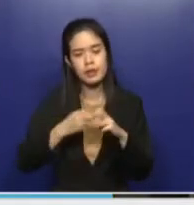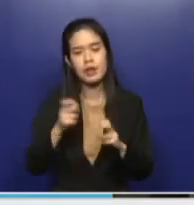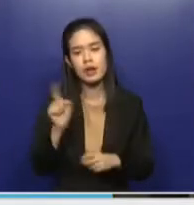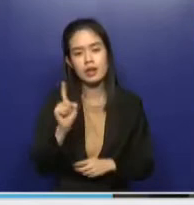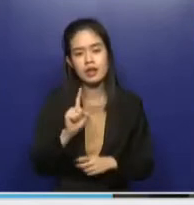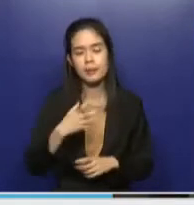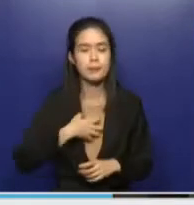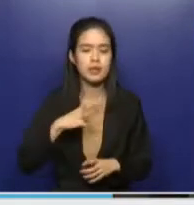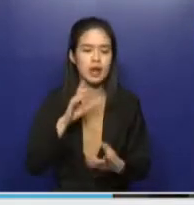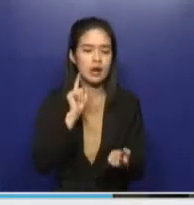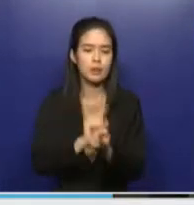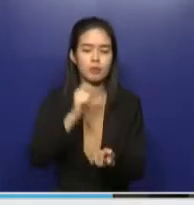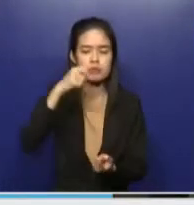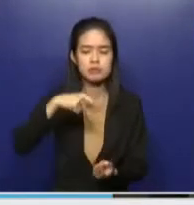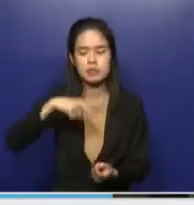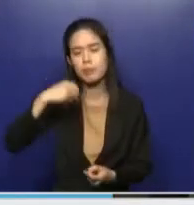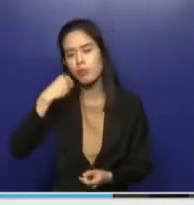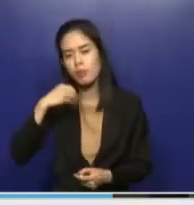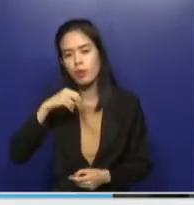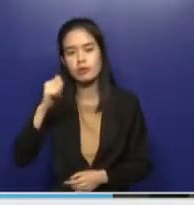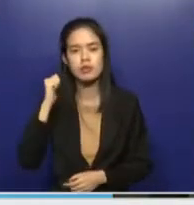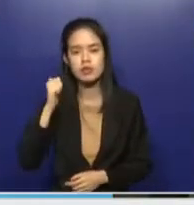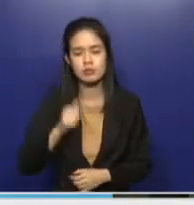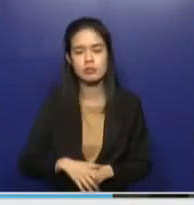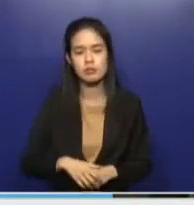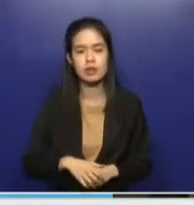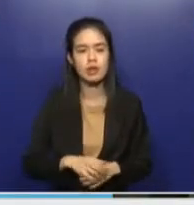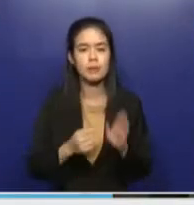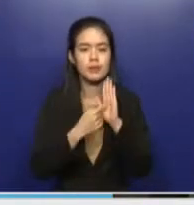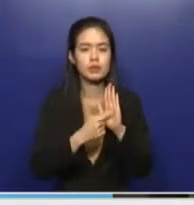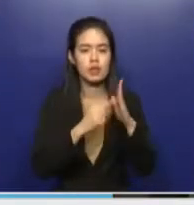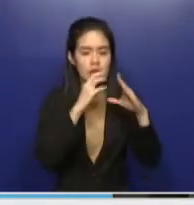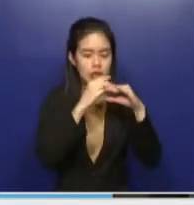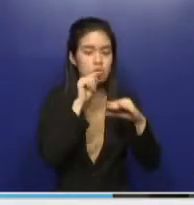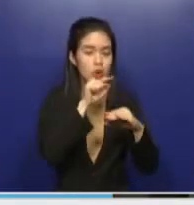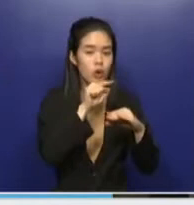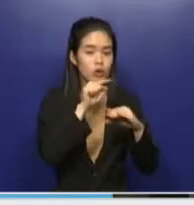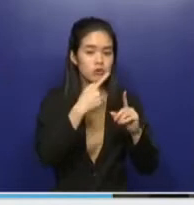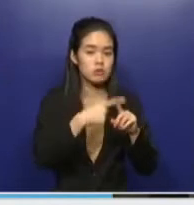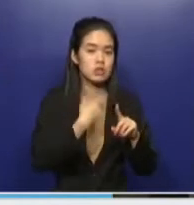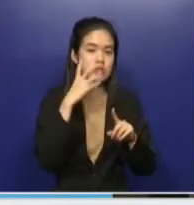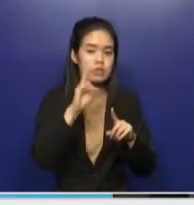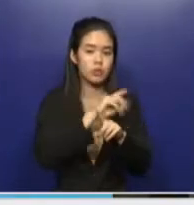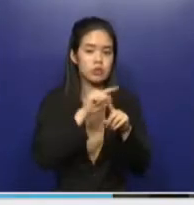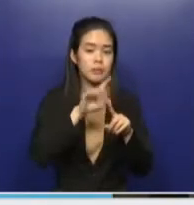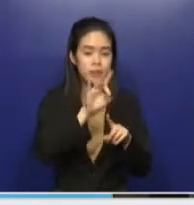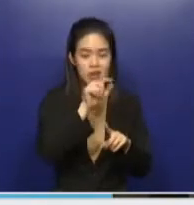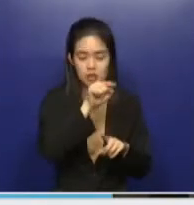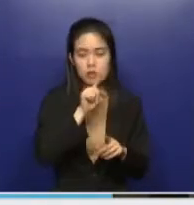มคิดว่าเหตุการณ์ระยอง8กรกฎาคมนี้เป็นโอกาสสำคัญที่เราจะต้องตั้งคำถามว่าสบ